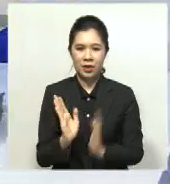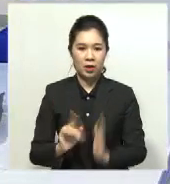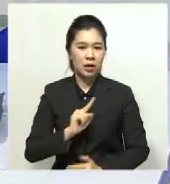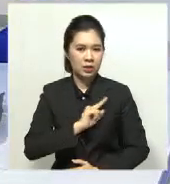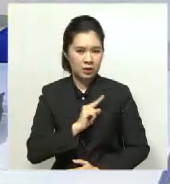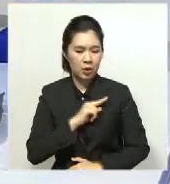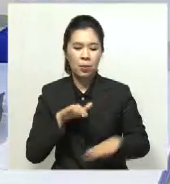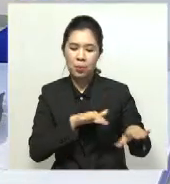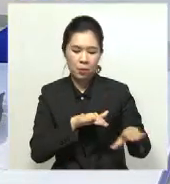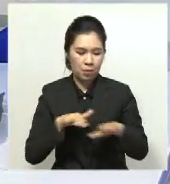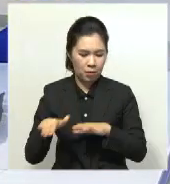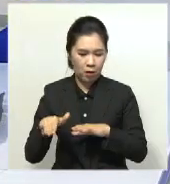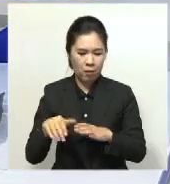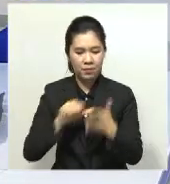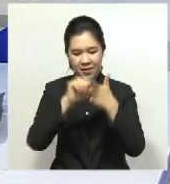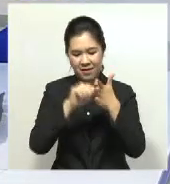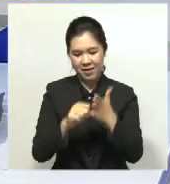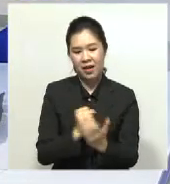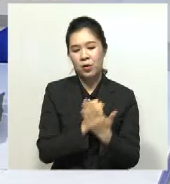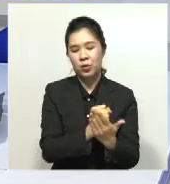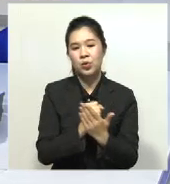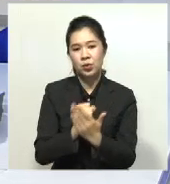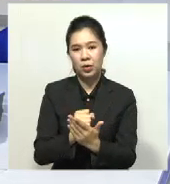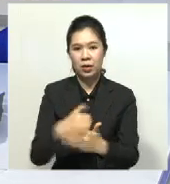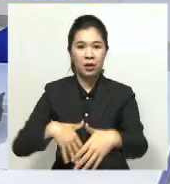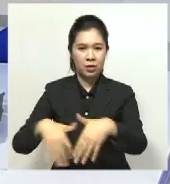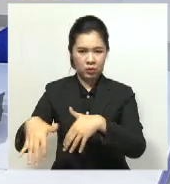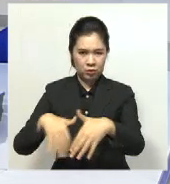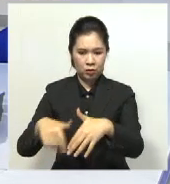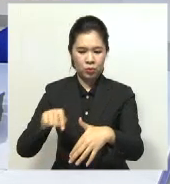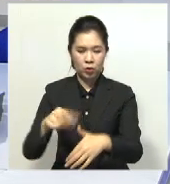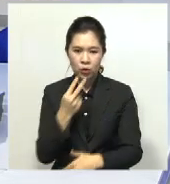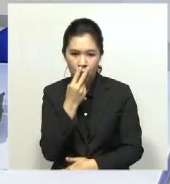ความพร้อมที่จะรับมือทุกสถานการณ์ค่ะส่วนประชาชนนะคะ